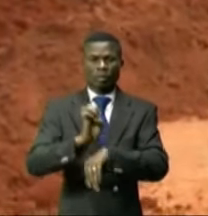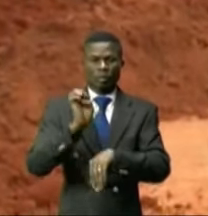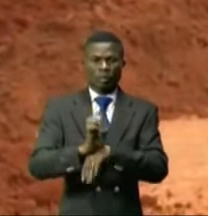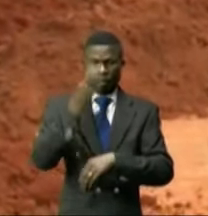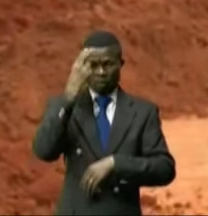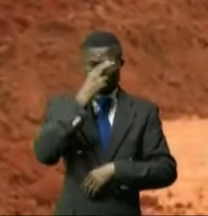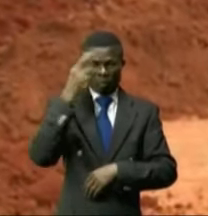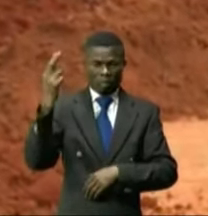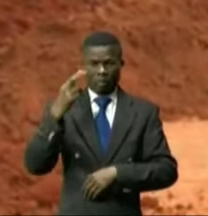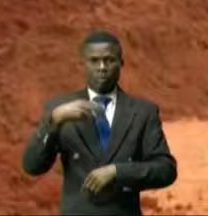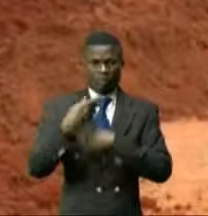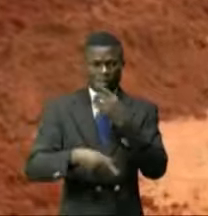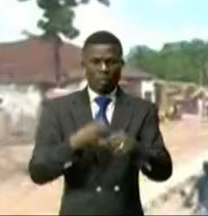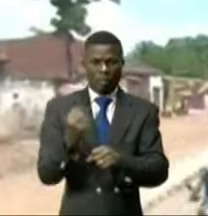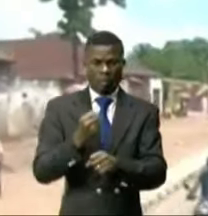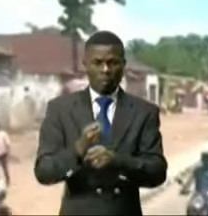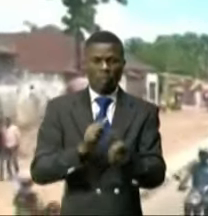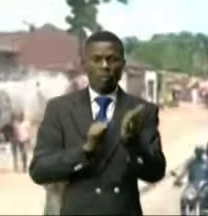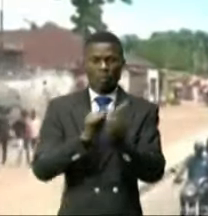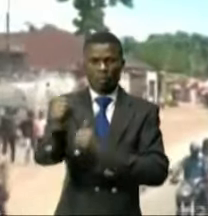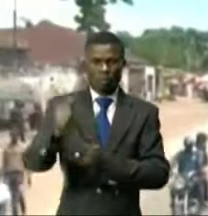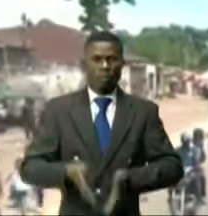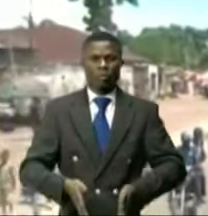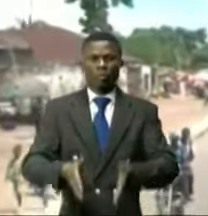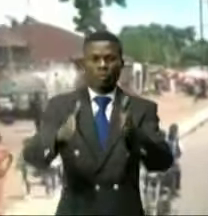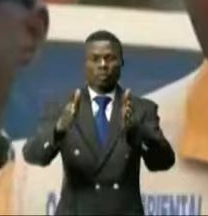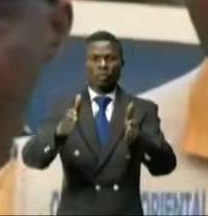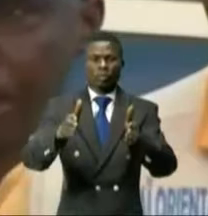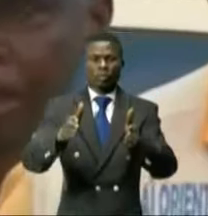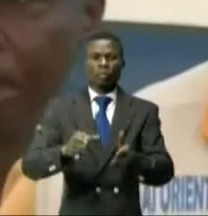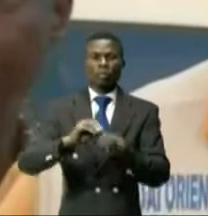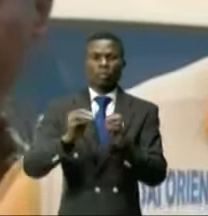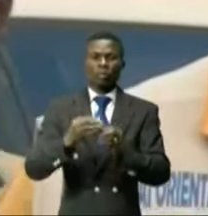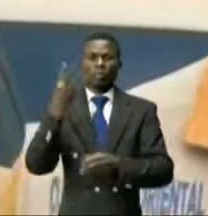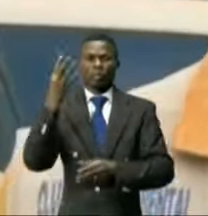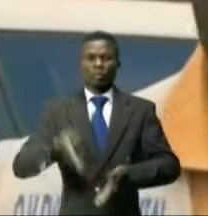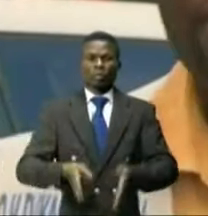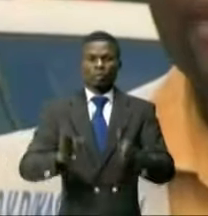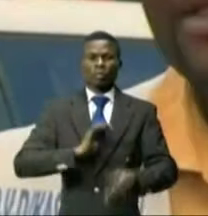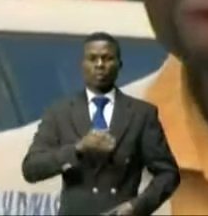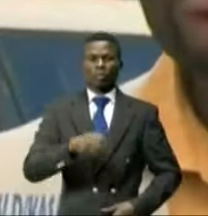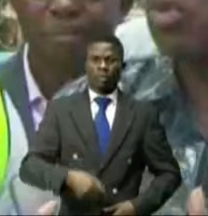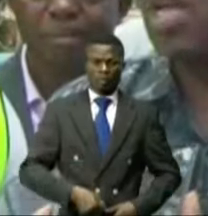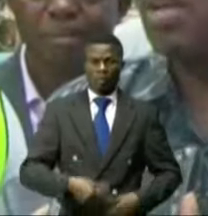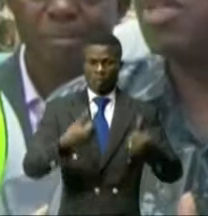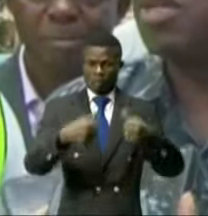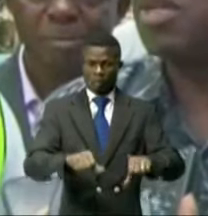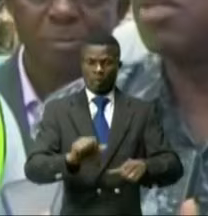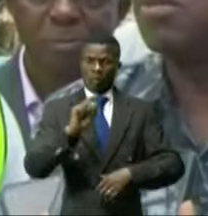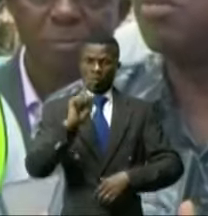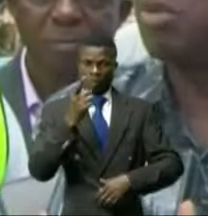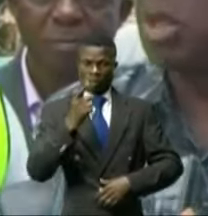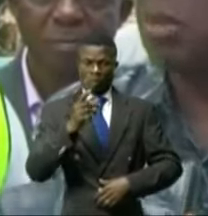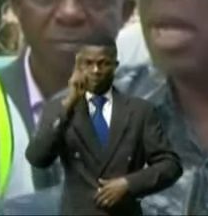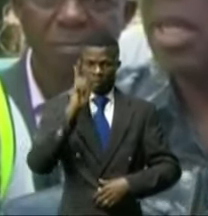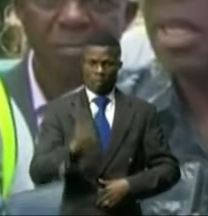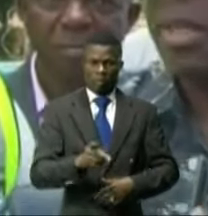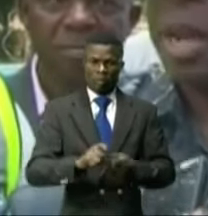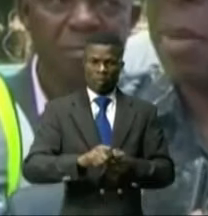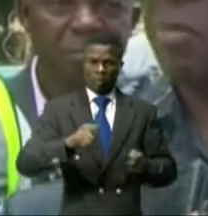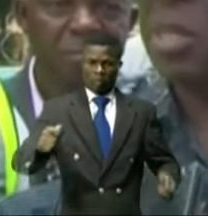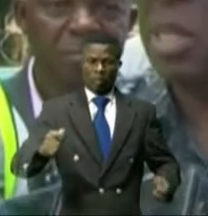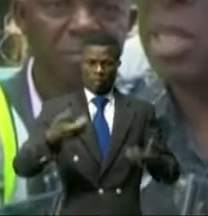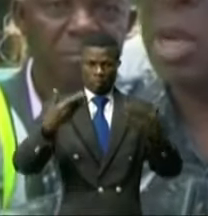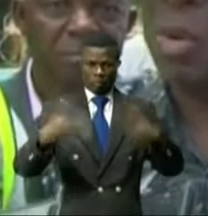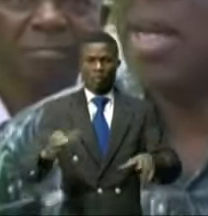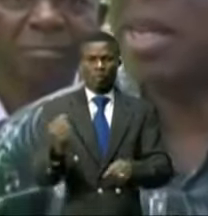que Saint-Primès a fait, nous sommes passés sur Bodine 4, sur l'avenue Kassaboubou. Il nous reste seulement 200 mètres pour